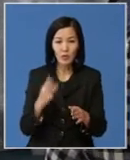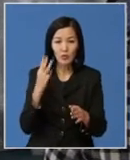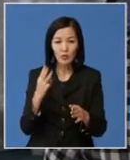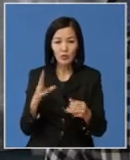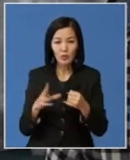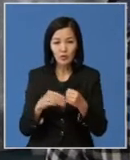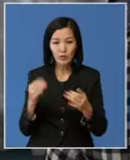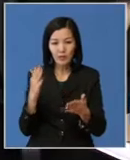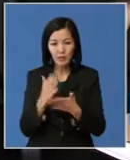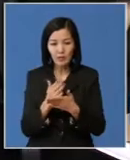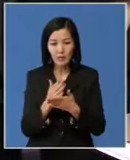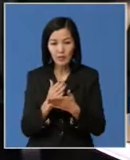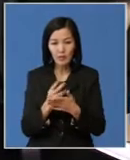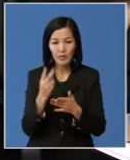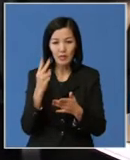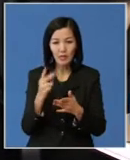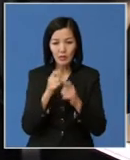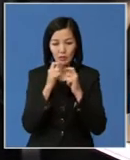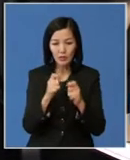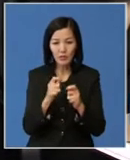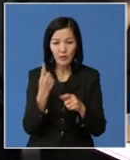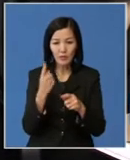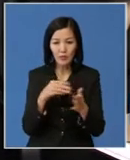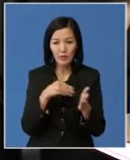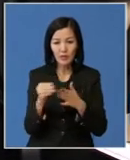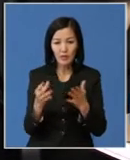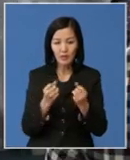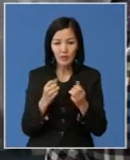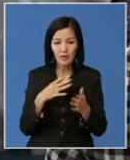жер учаскесі болыпты. Екеуі сыйланған, біреуі сатылған.